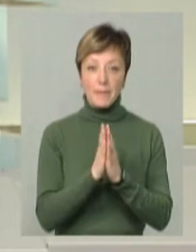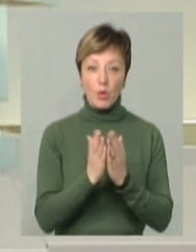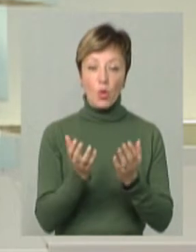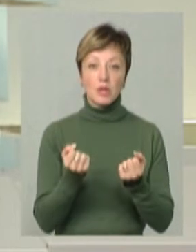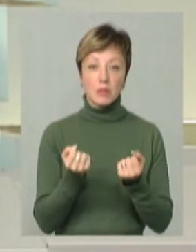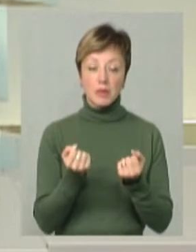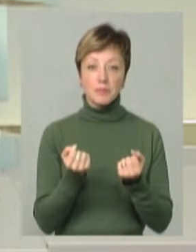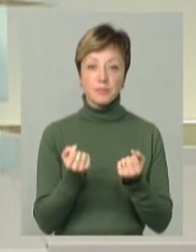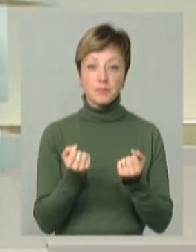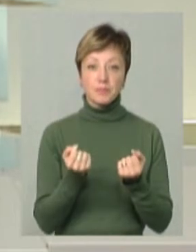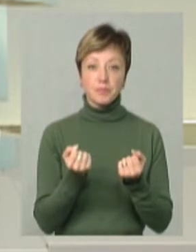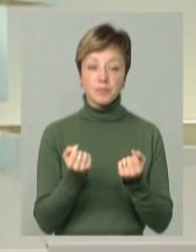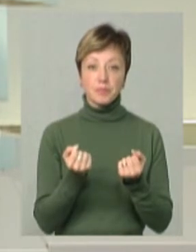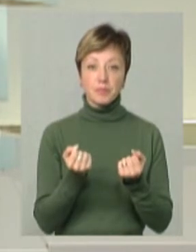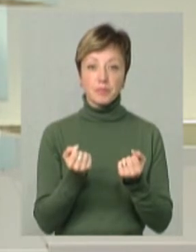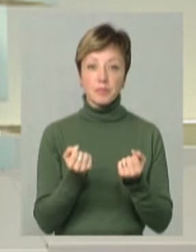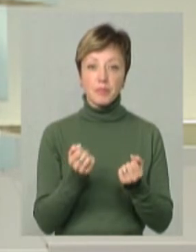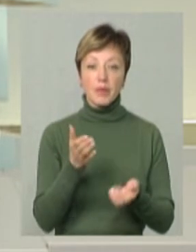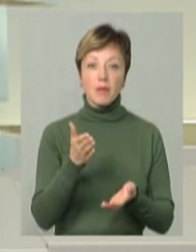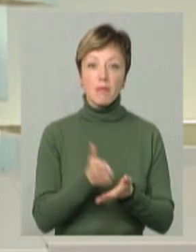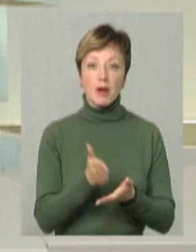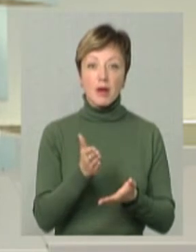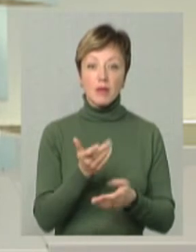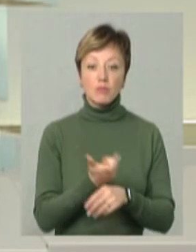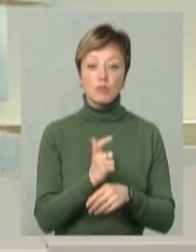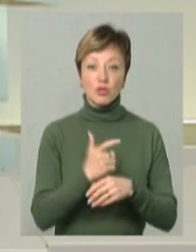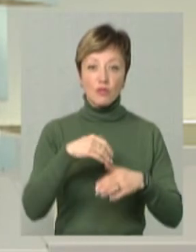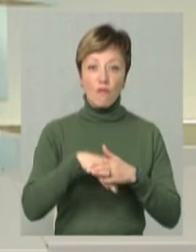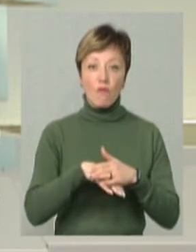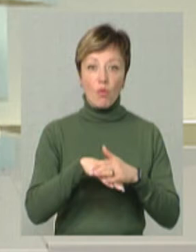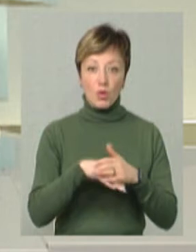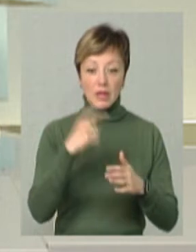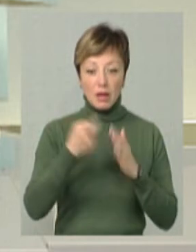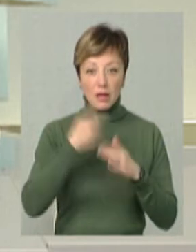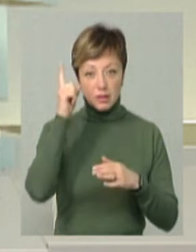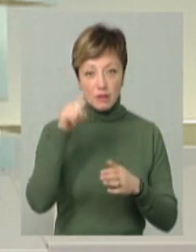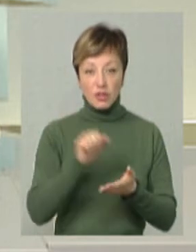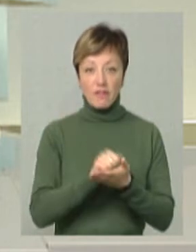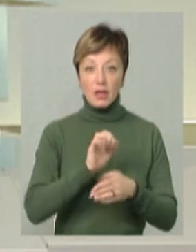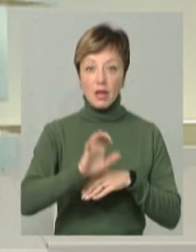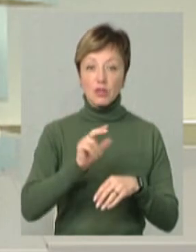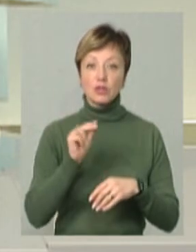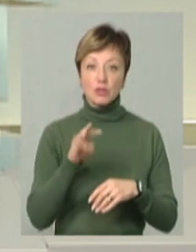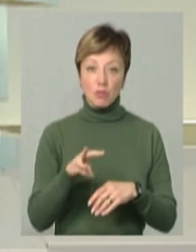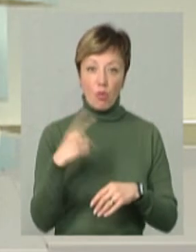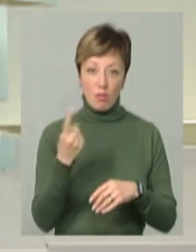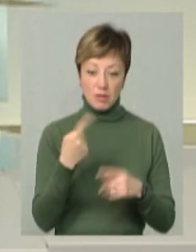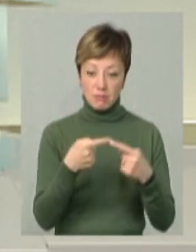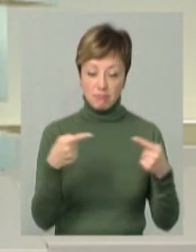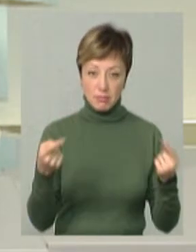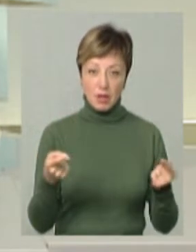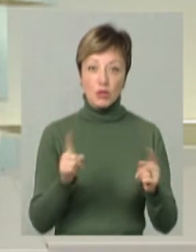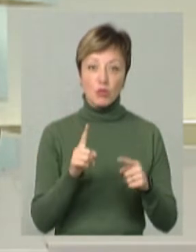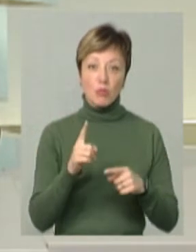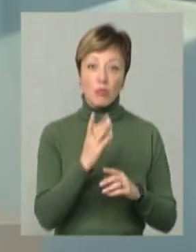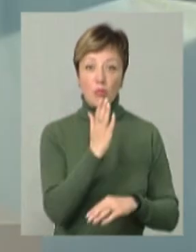отримує має більші фонди краєзнавчих видань, ніж бібліотеки області. Тому що,